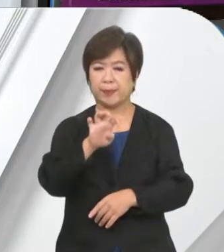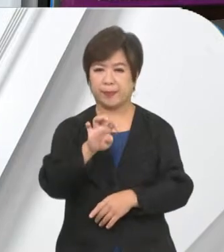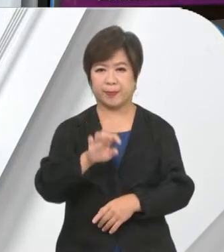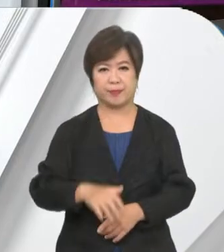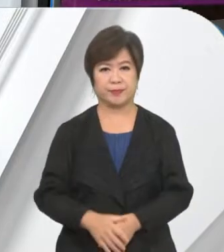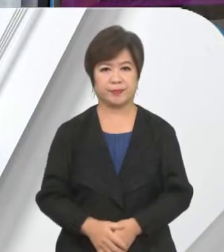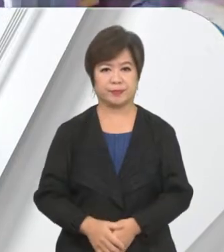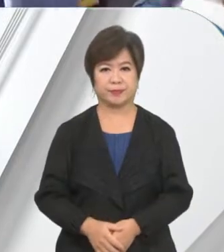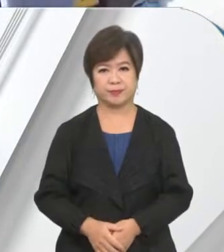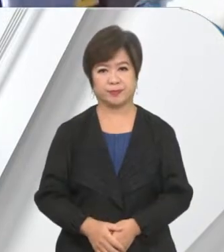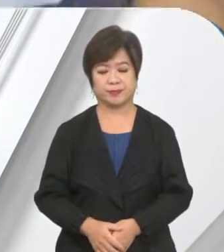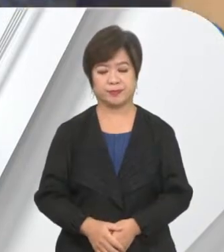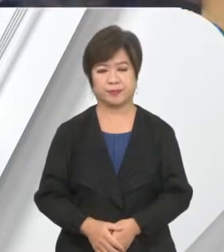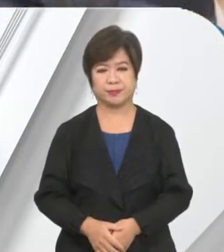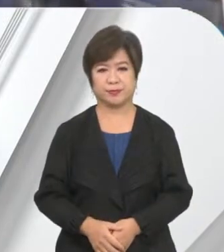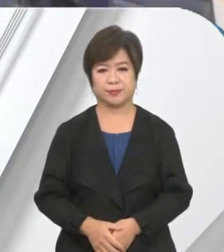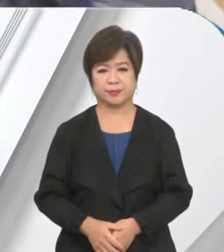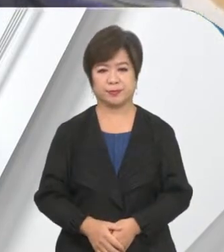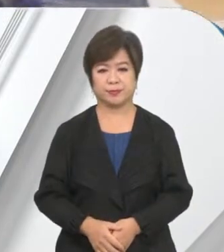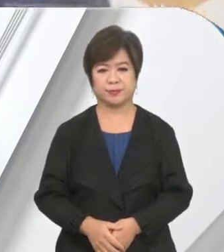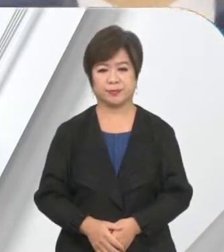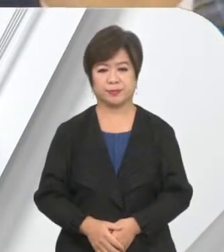40岁。